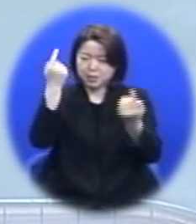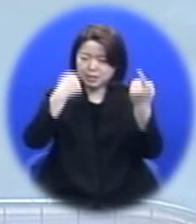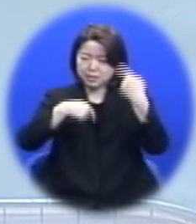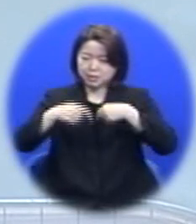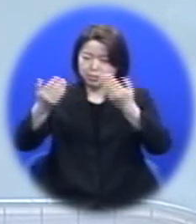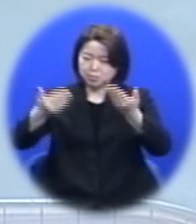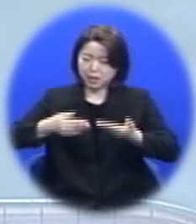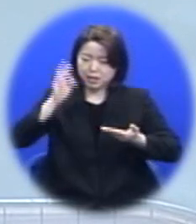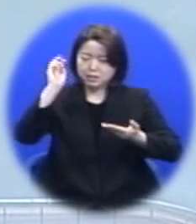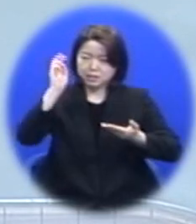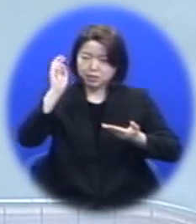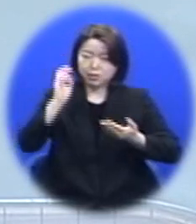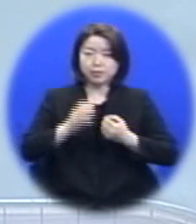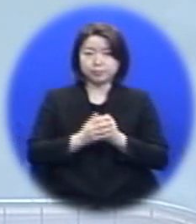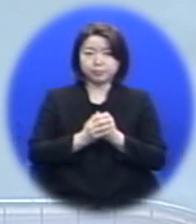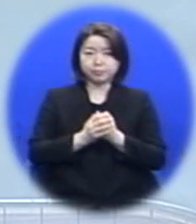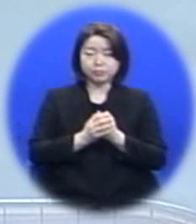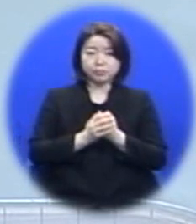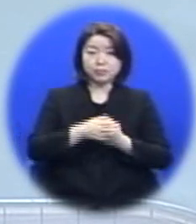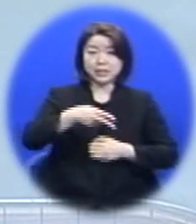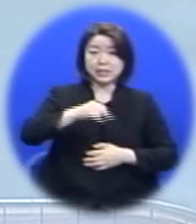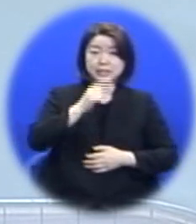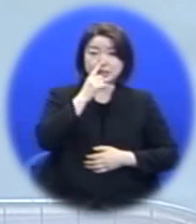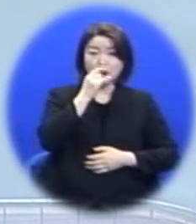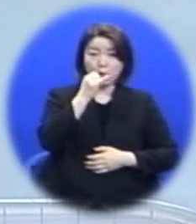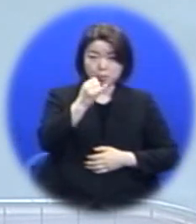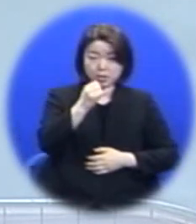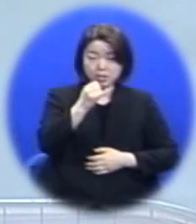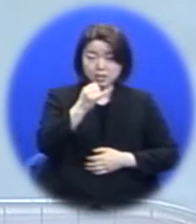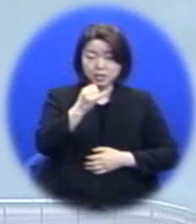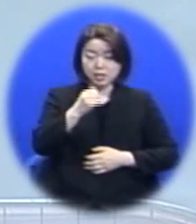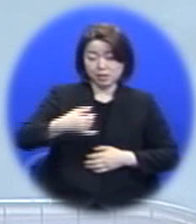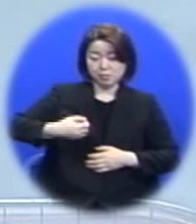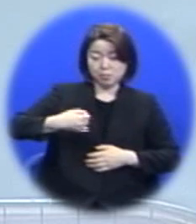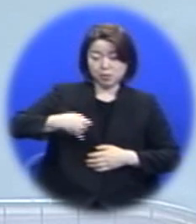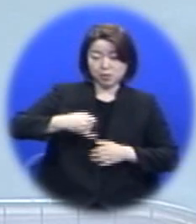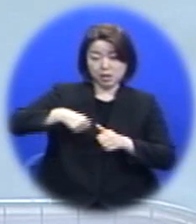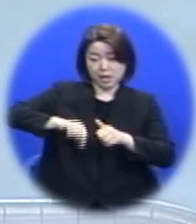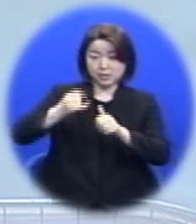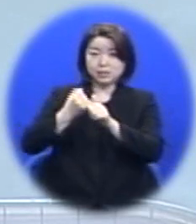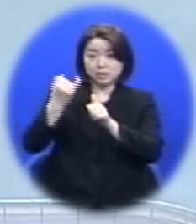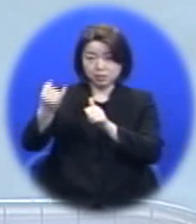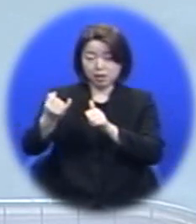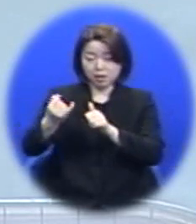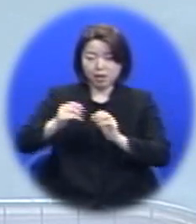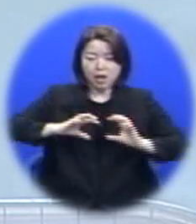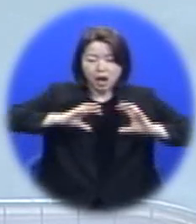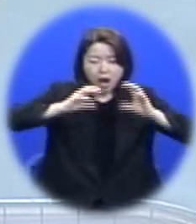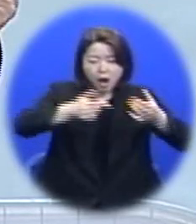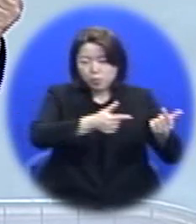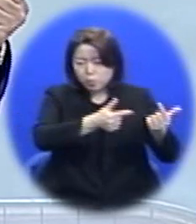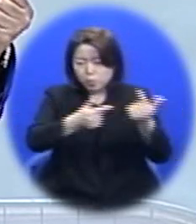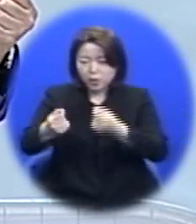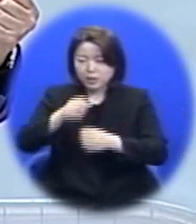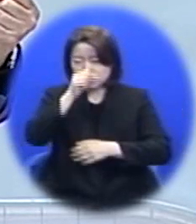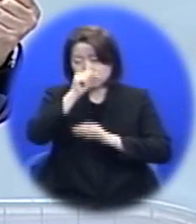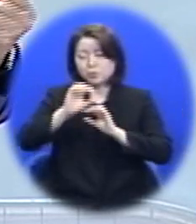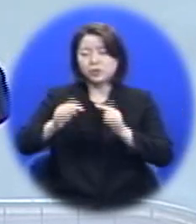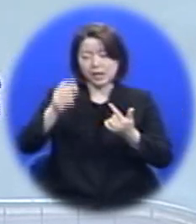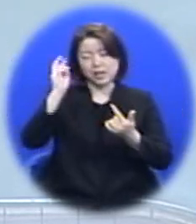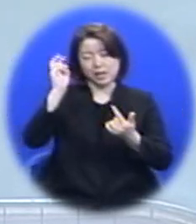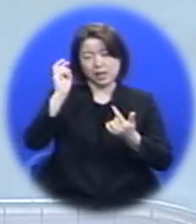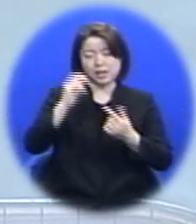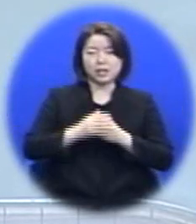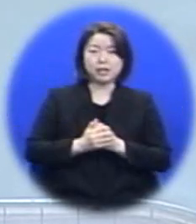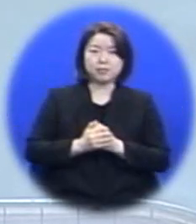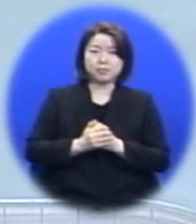거예요. 고부간의 관계는 세계 어느 나라나 쉽지 않습니다. 자, 이런 형편에 있어서